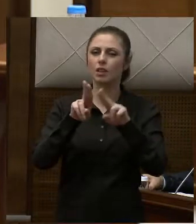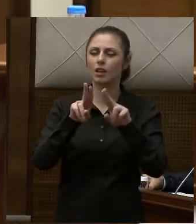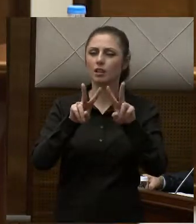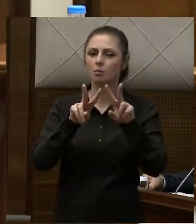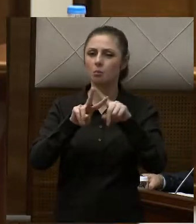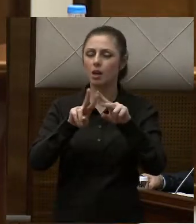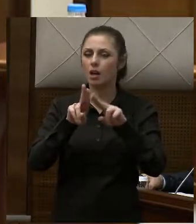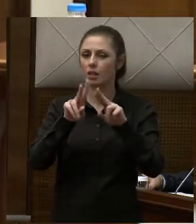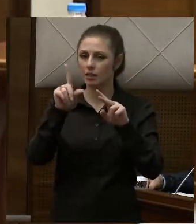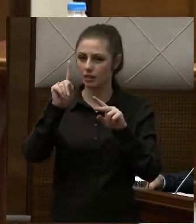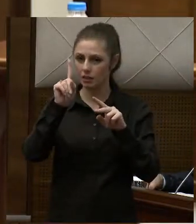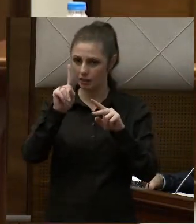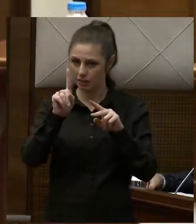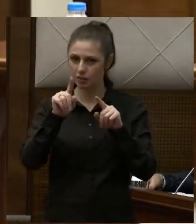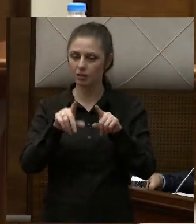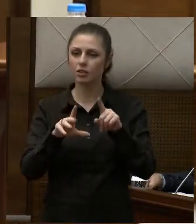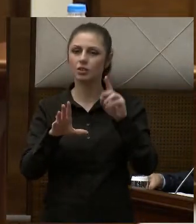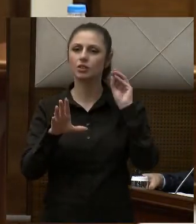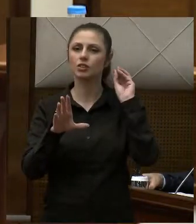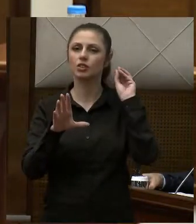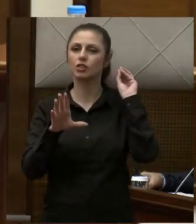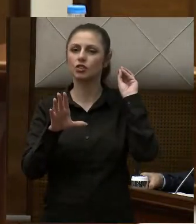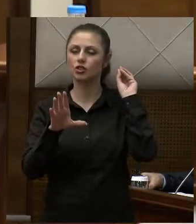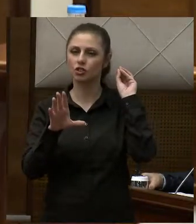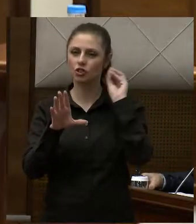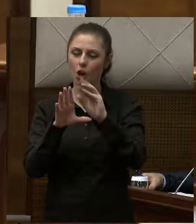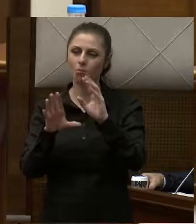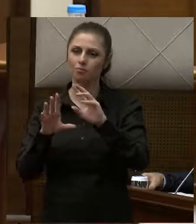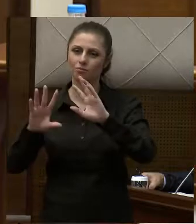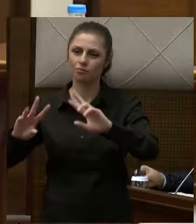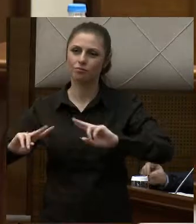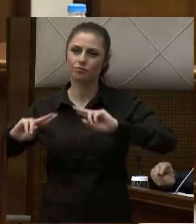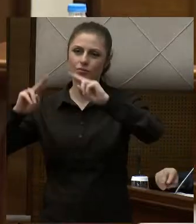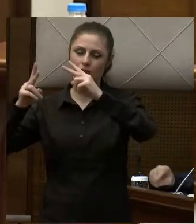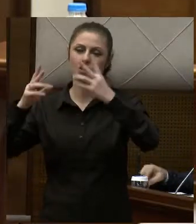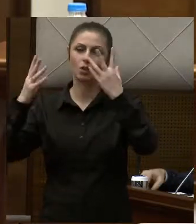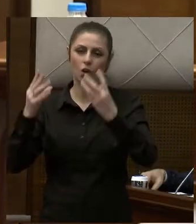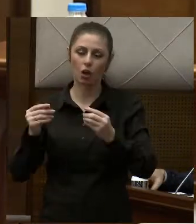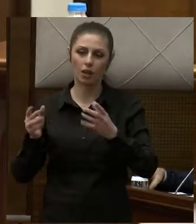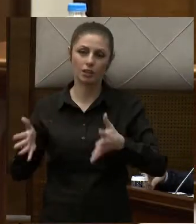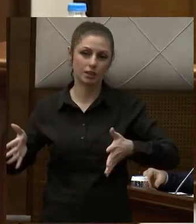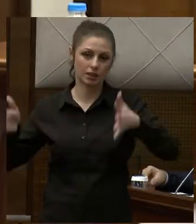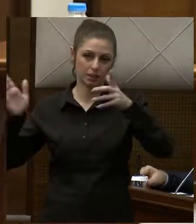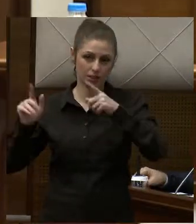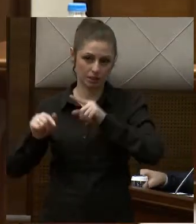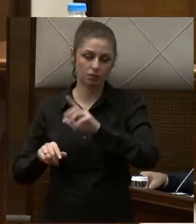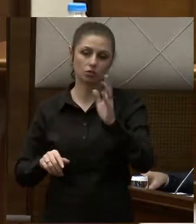arıtma tesisinde. Bu da çekici. Çöp transfer istasyonu. Evet. Bu da halkımıza büyük bir